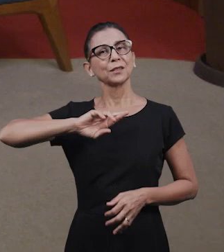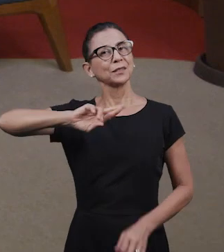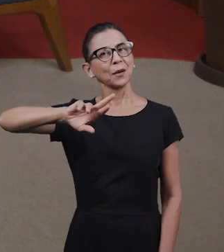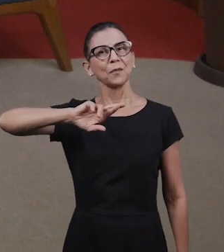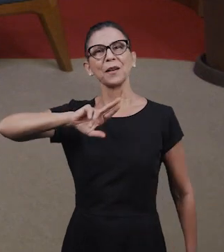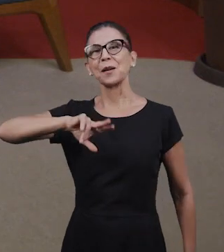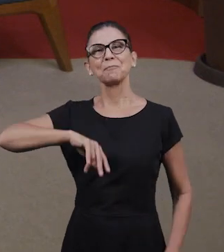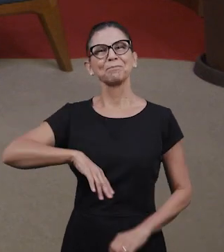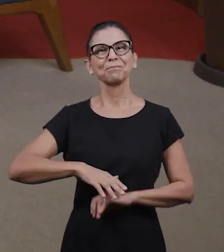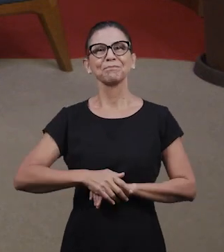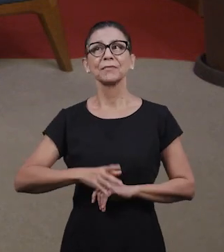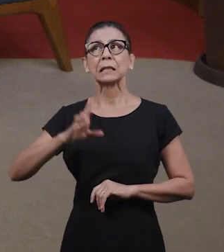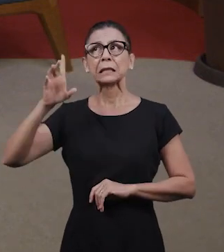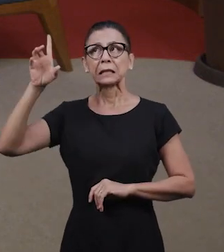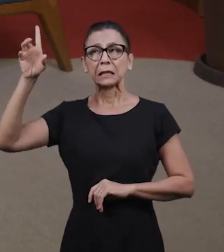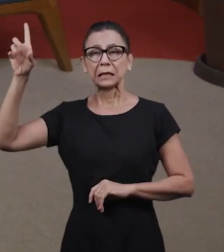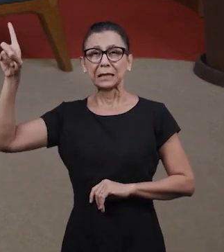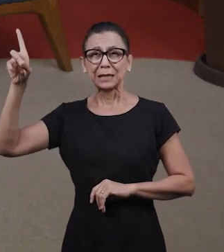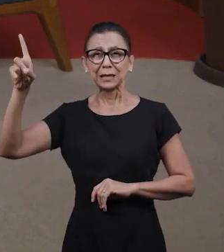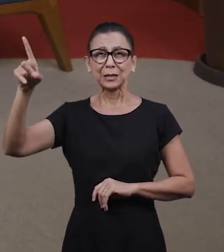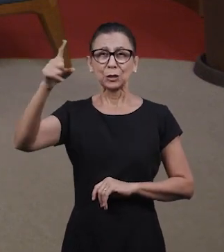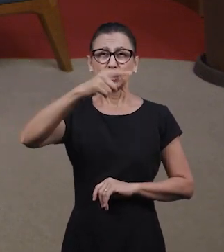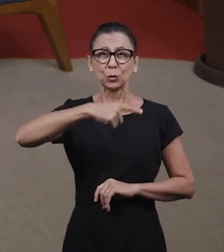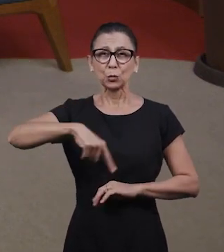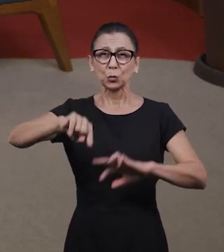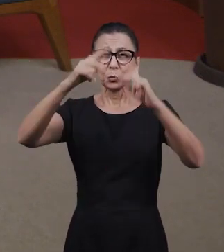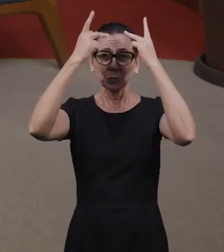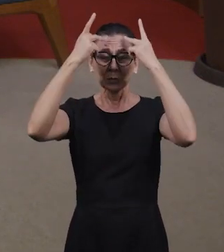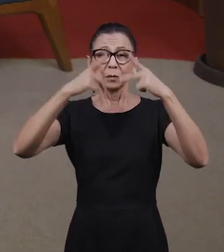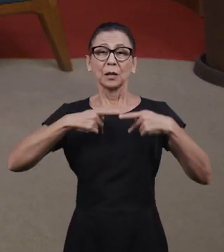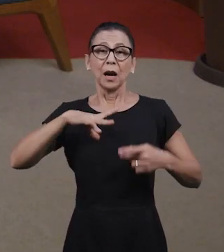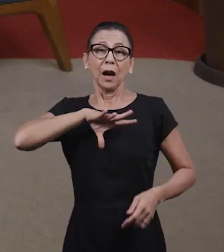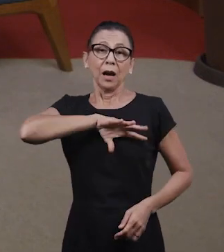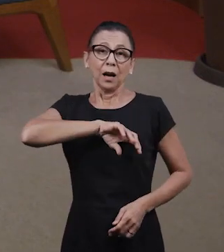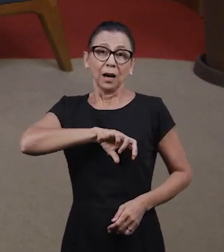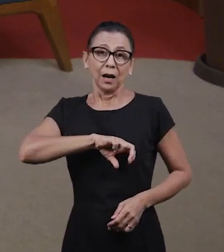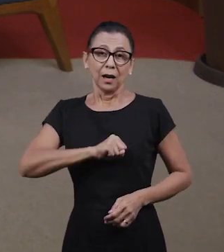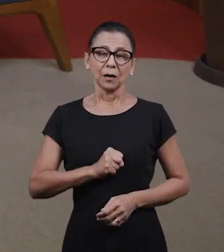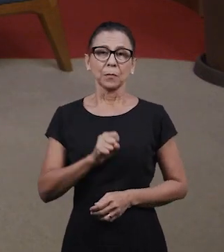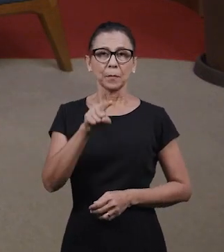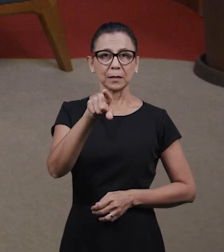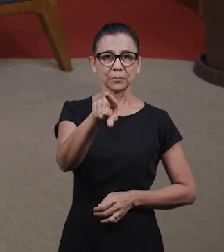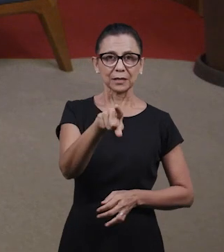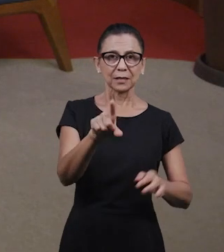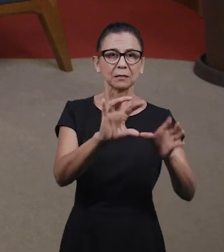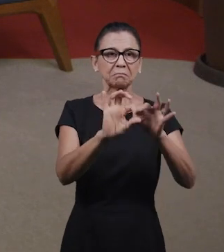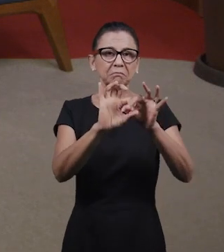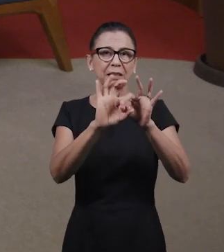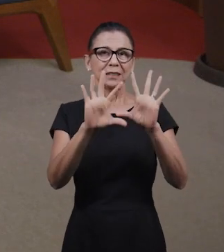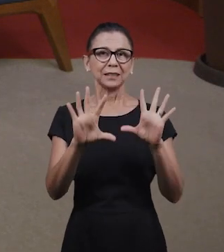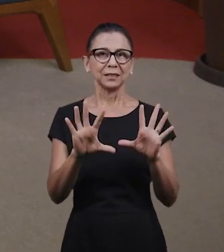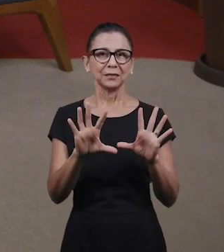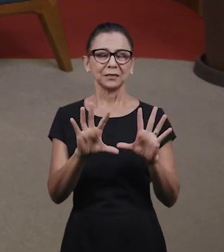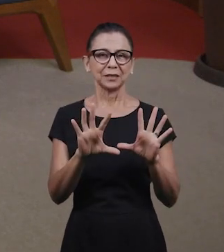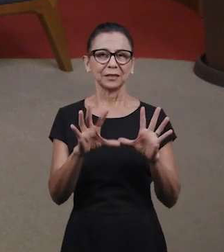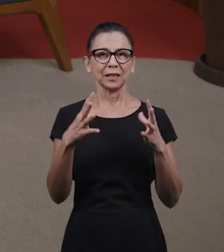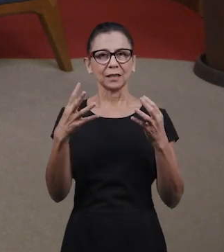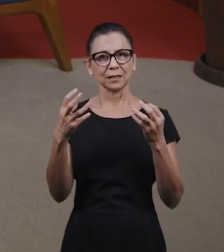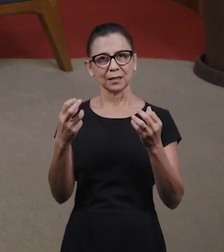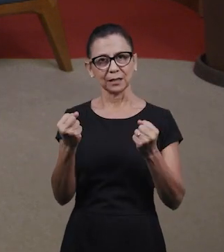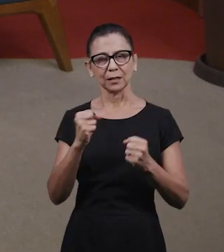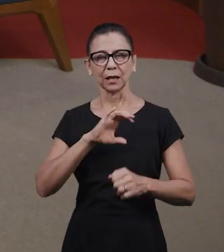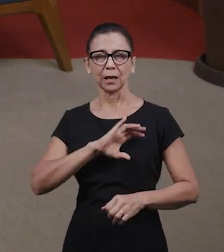a le libre arbitre d'accepter cet amour. Le secret du fidèle, c'est que le fidèle,